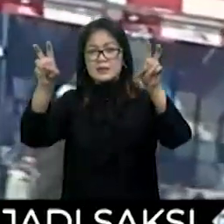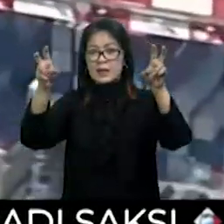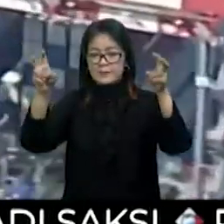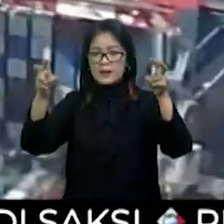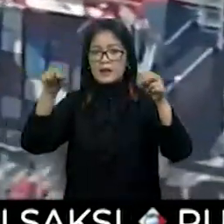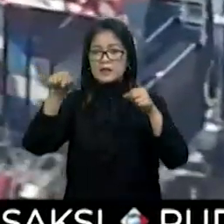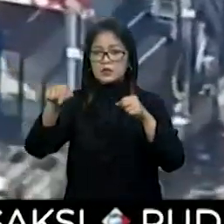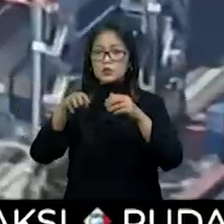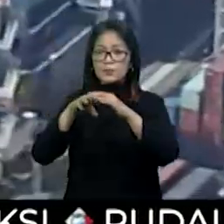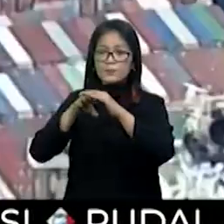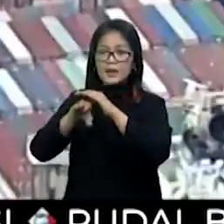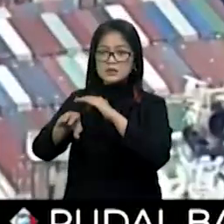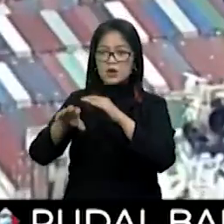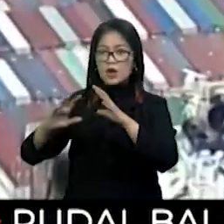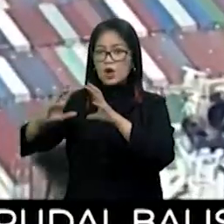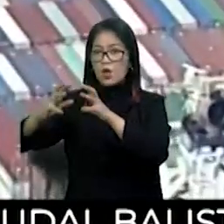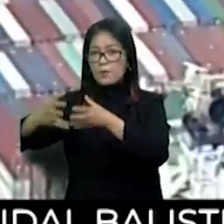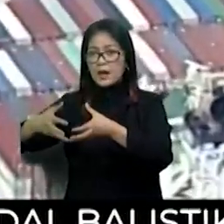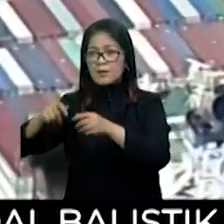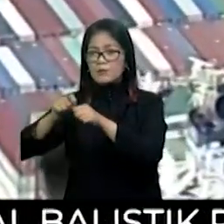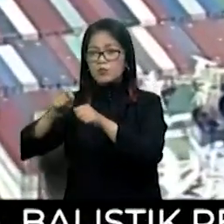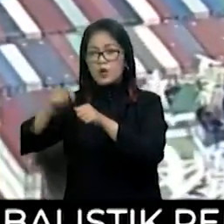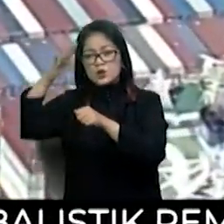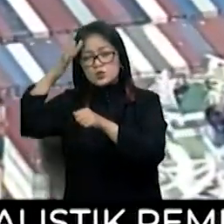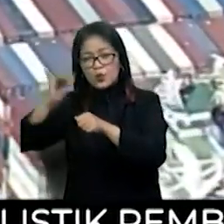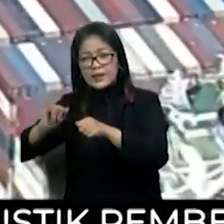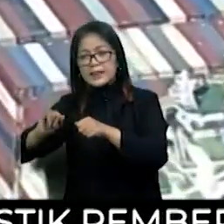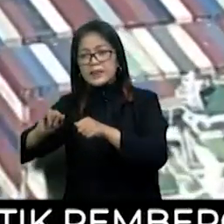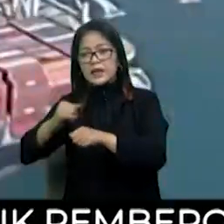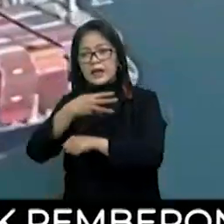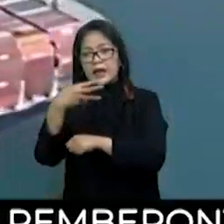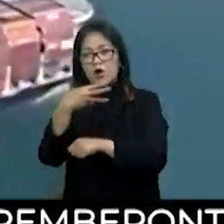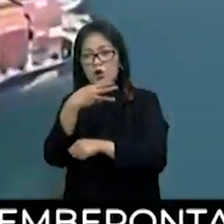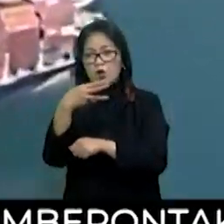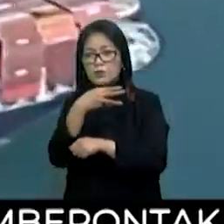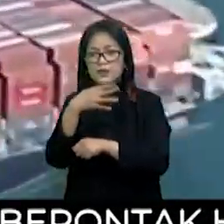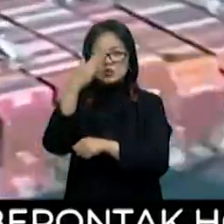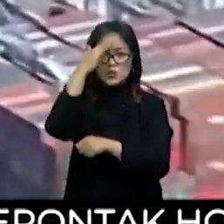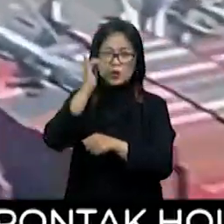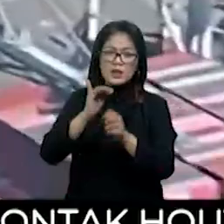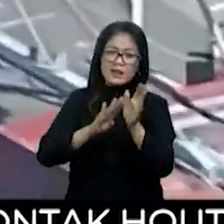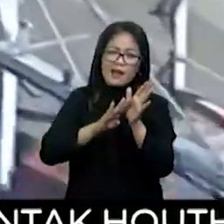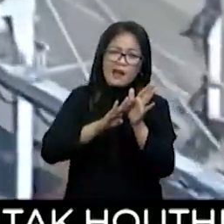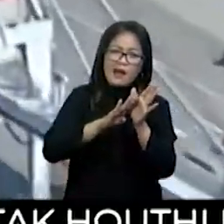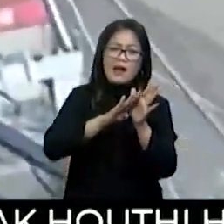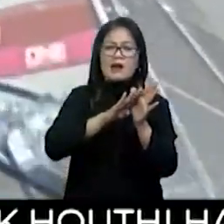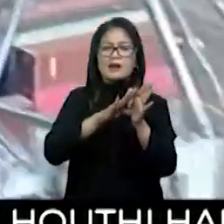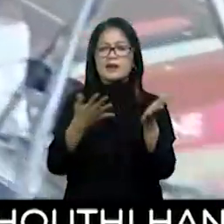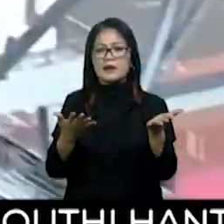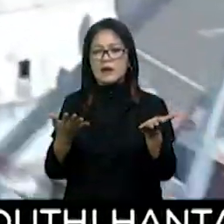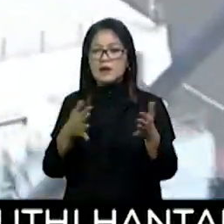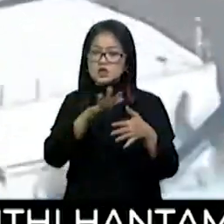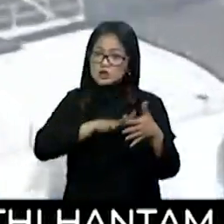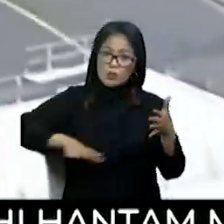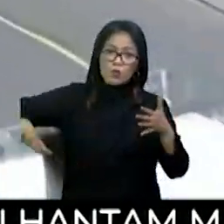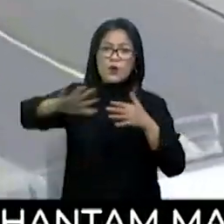yang telah membuat mempersulit pemulihan ekonomi pasca pandemi diseluruh negara bukan hanya Amerika Serikat main